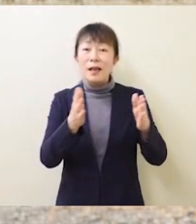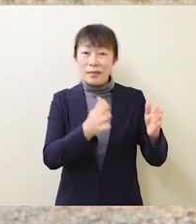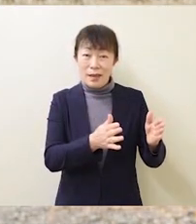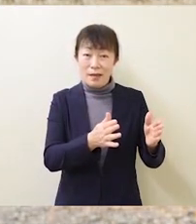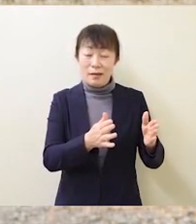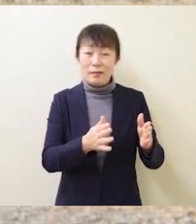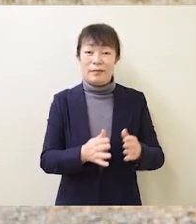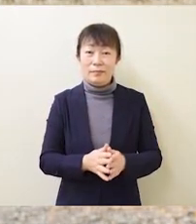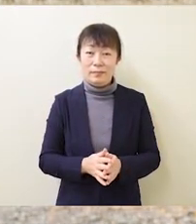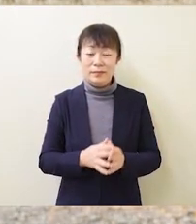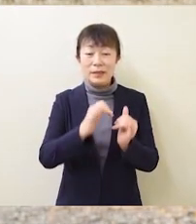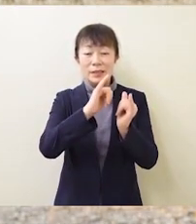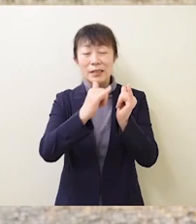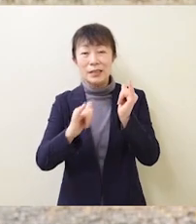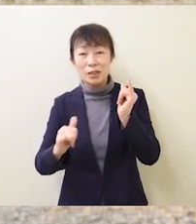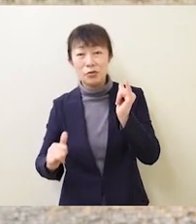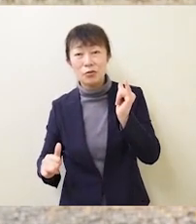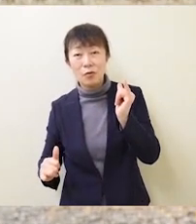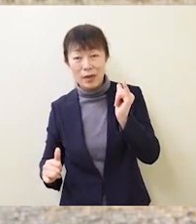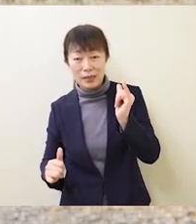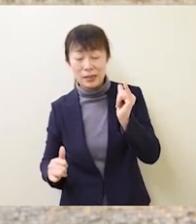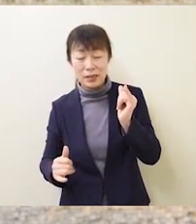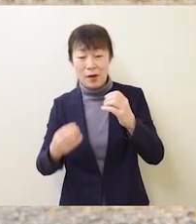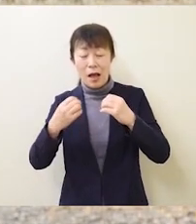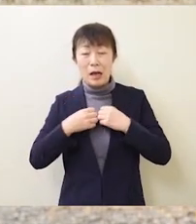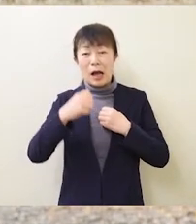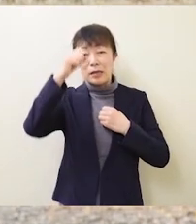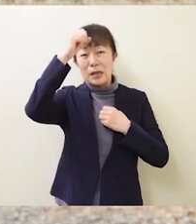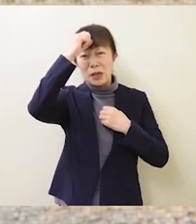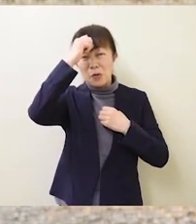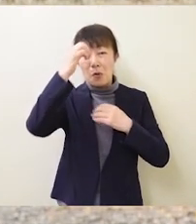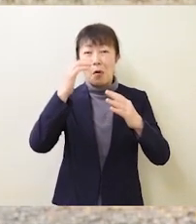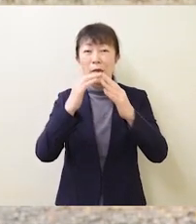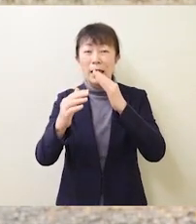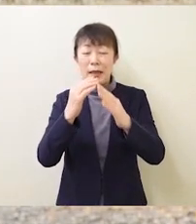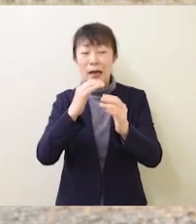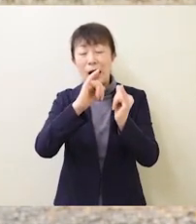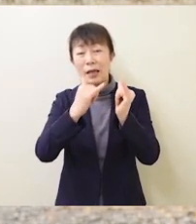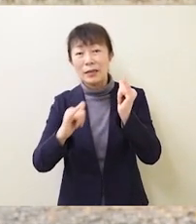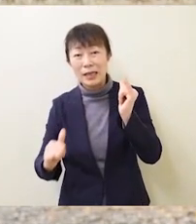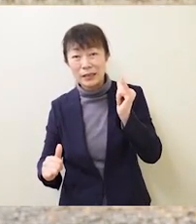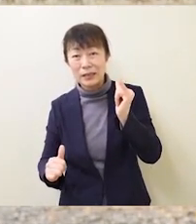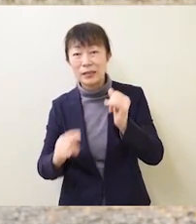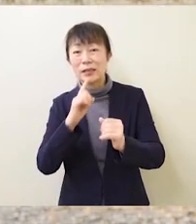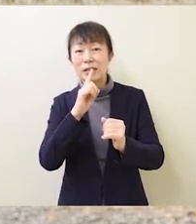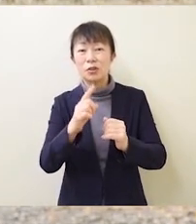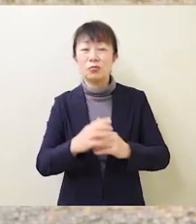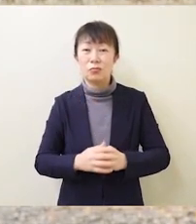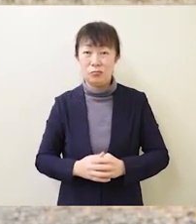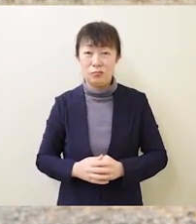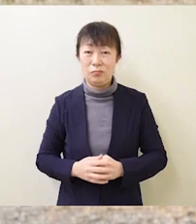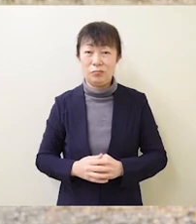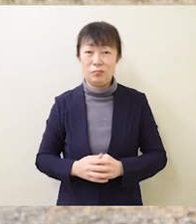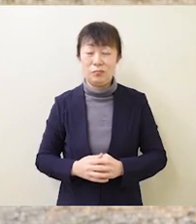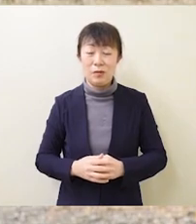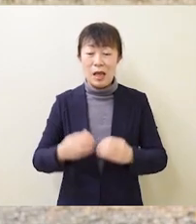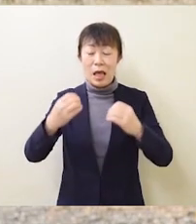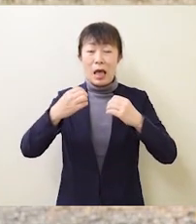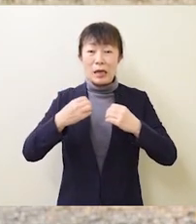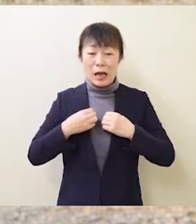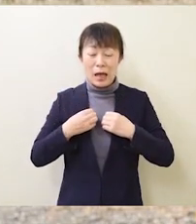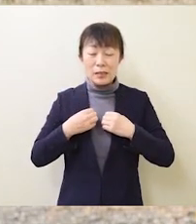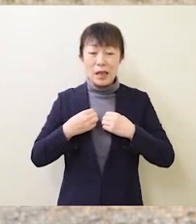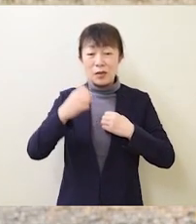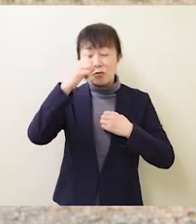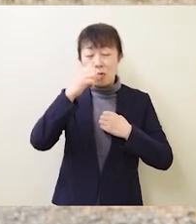さて、人類の歴史は感染症との戦いの歴史とも言われています。感染症を